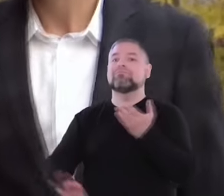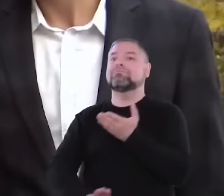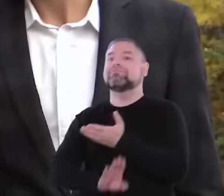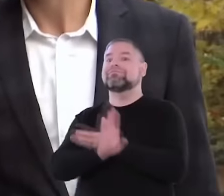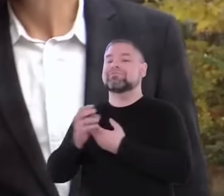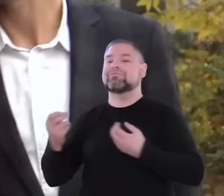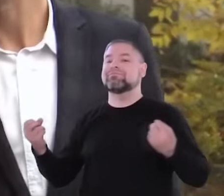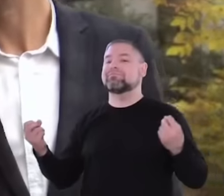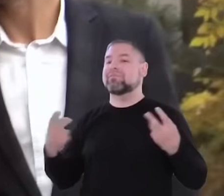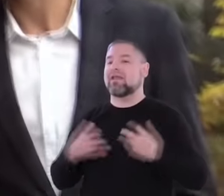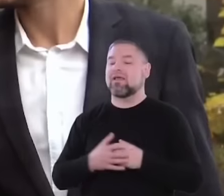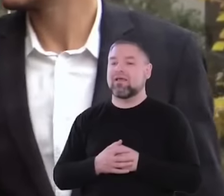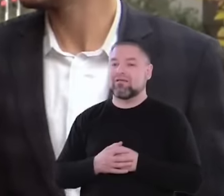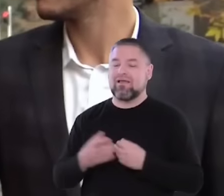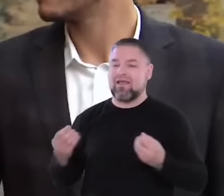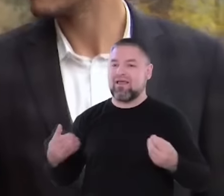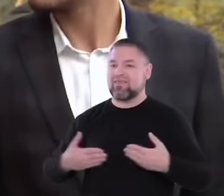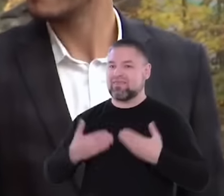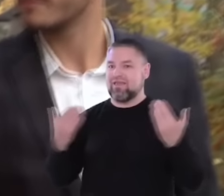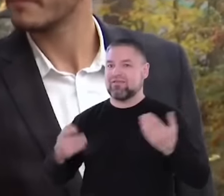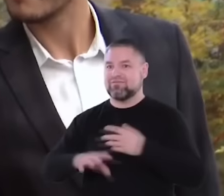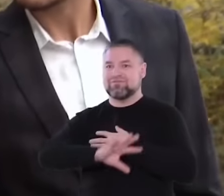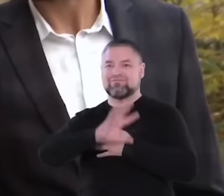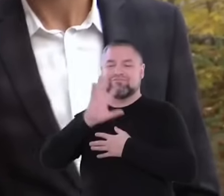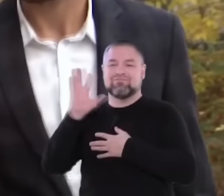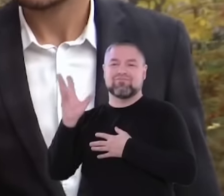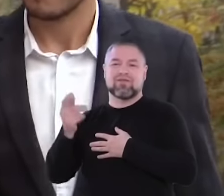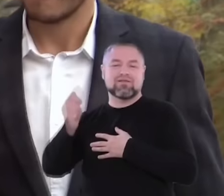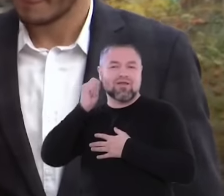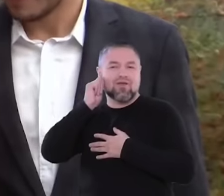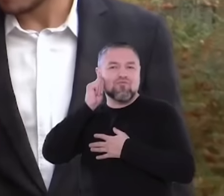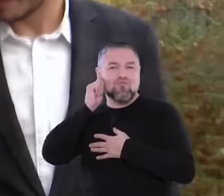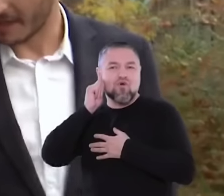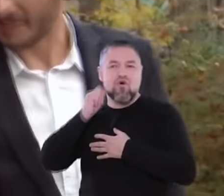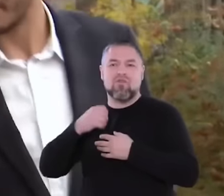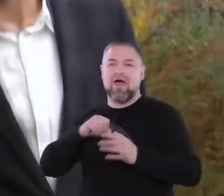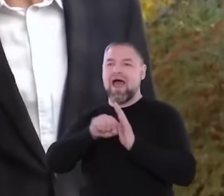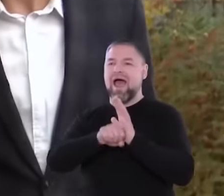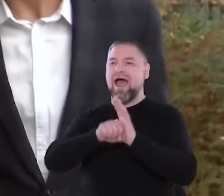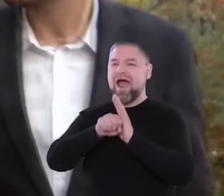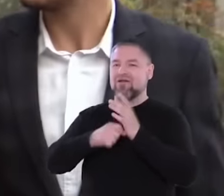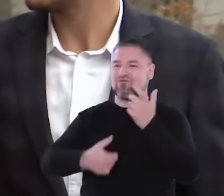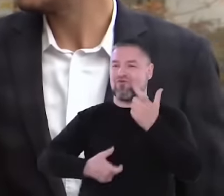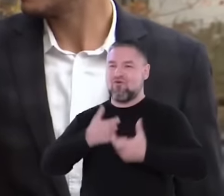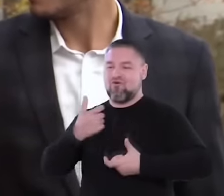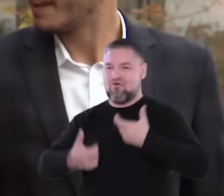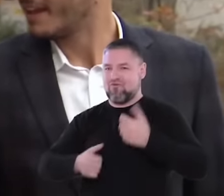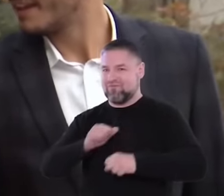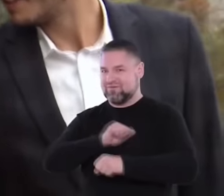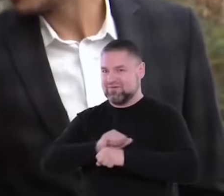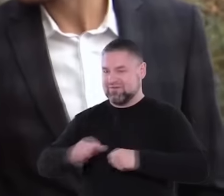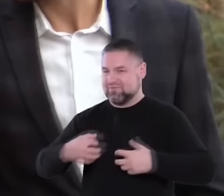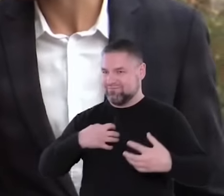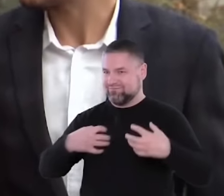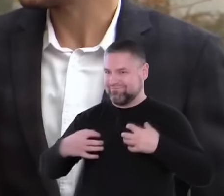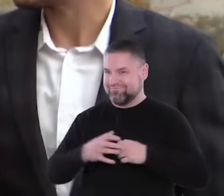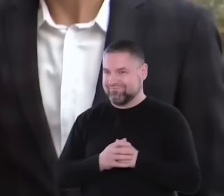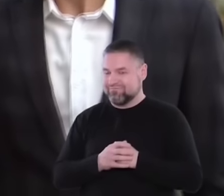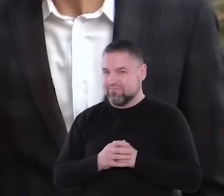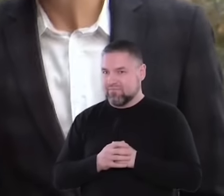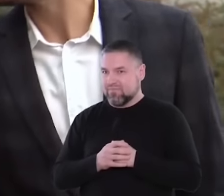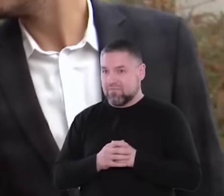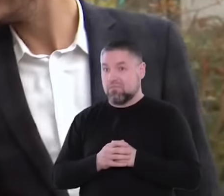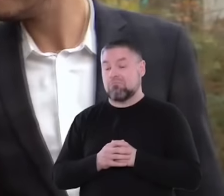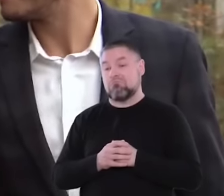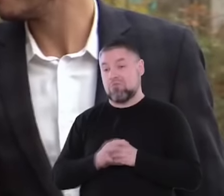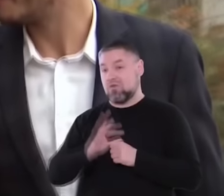przedstawieniu. Gra tam taka młoda, śliczna aktorka. No, jak tak, to zmienia postać